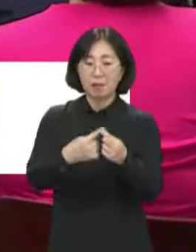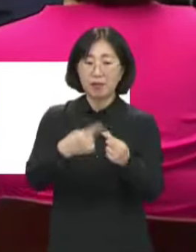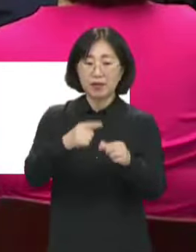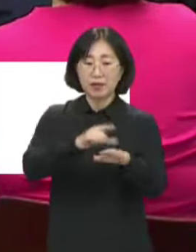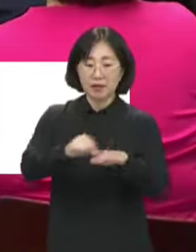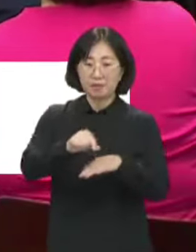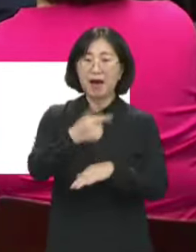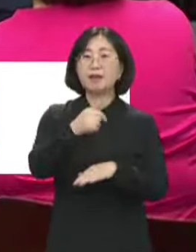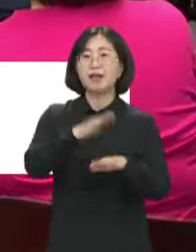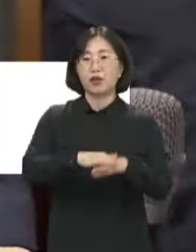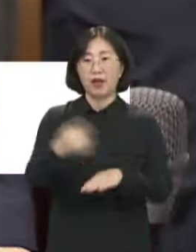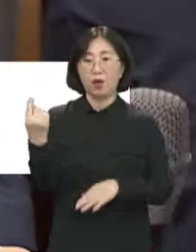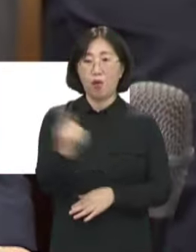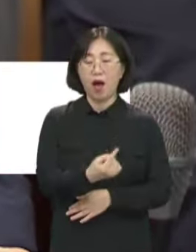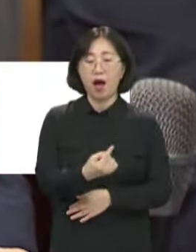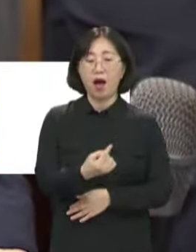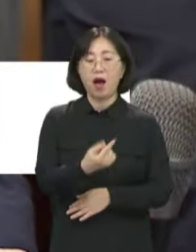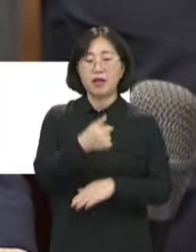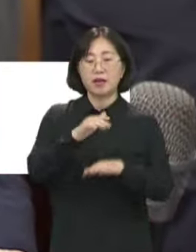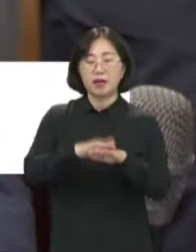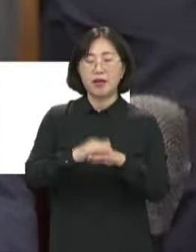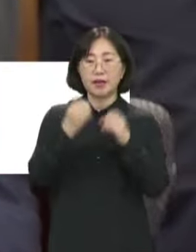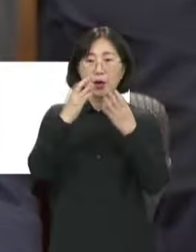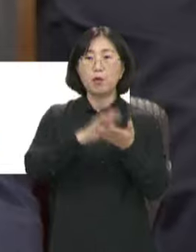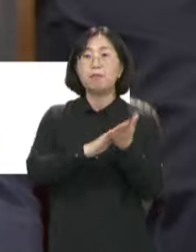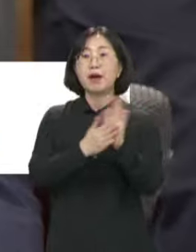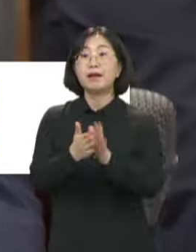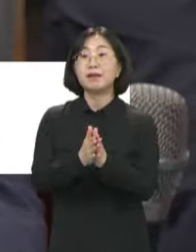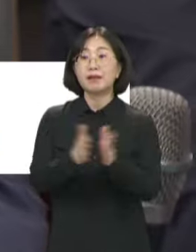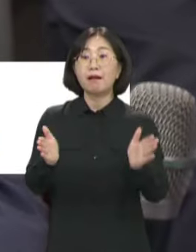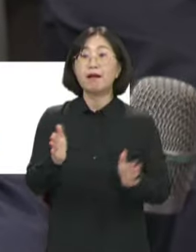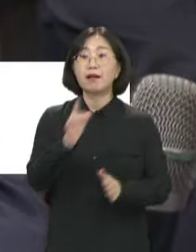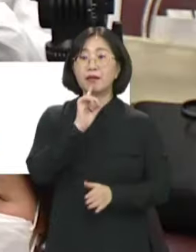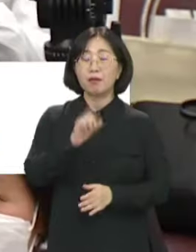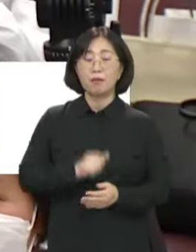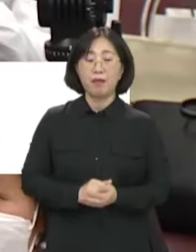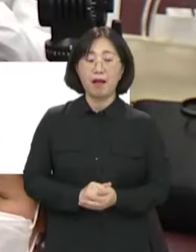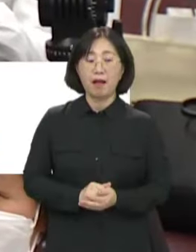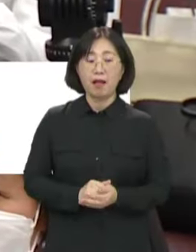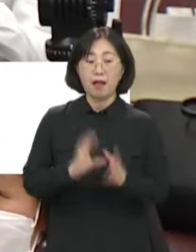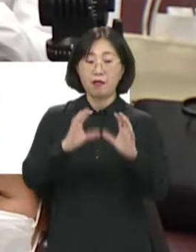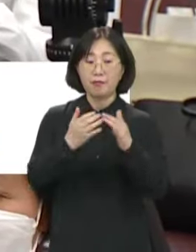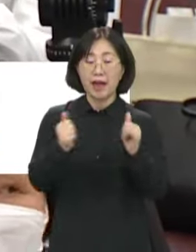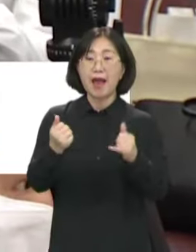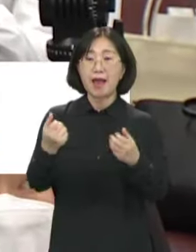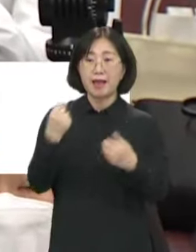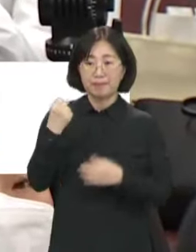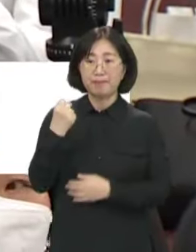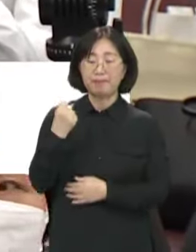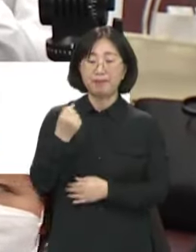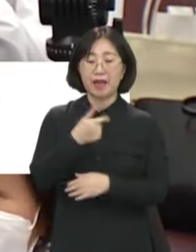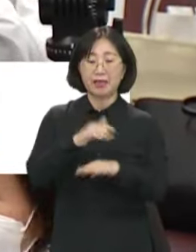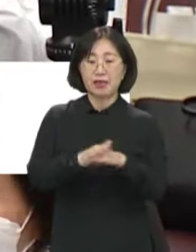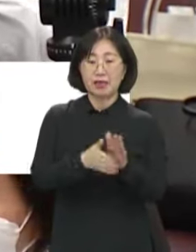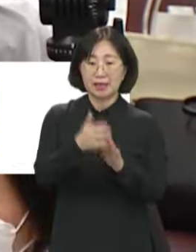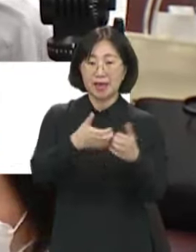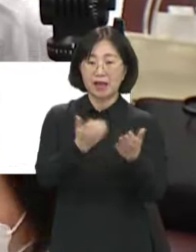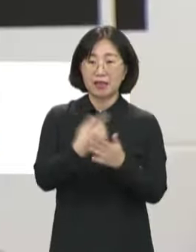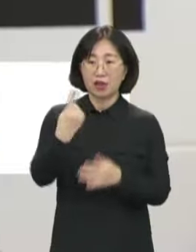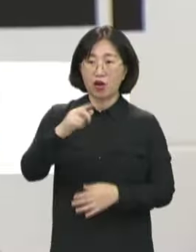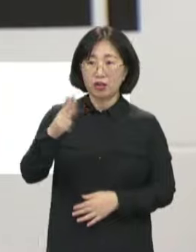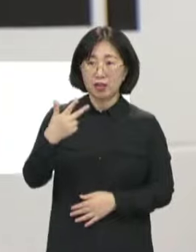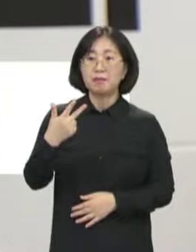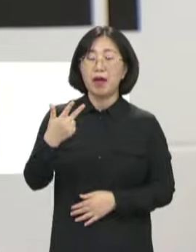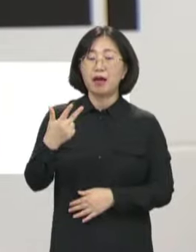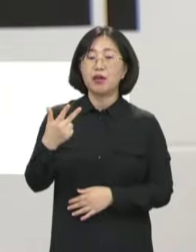대전에서 새로운 미래와 변화를 시작하겠다고 강조했습니다. 국민의힘 대전시 당사 이전은 1970년대부터